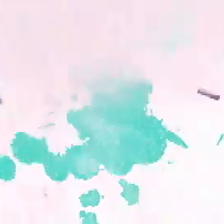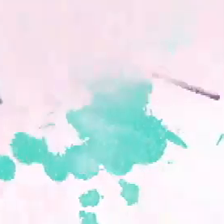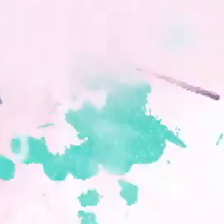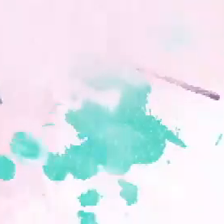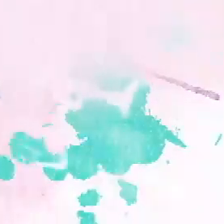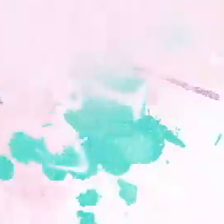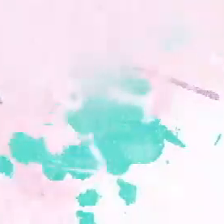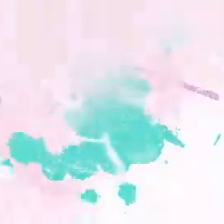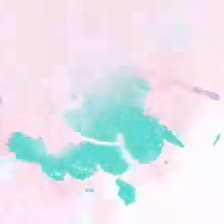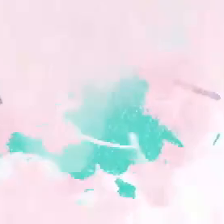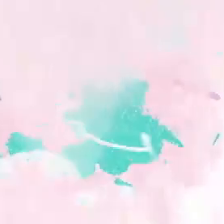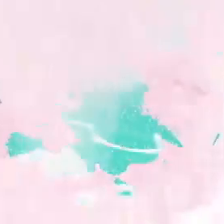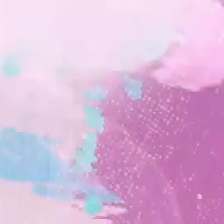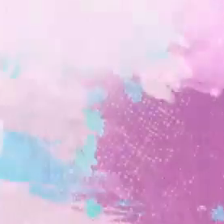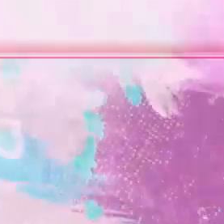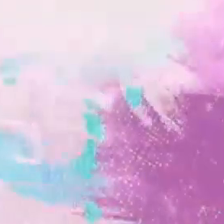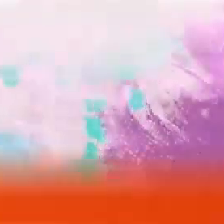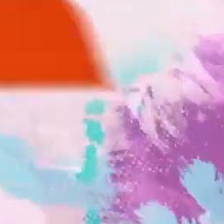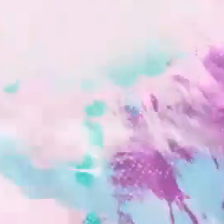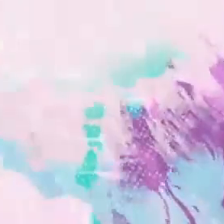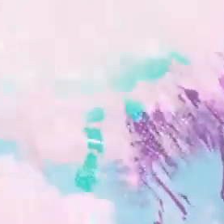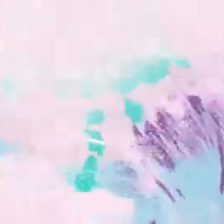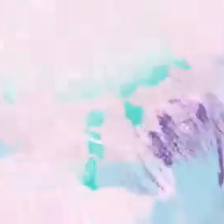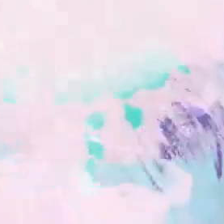kita ya Hai